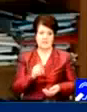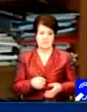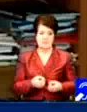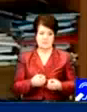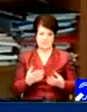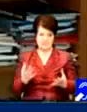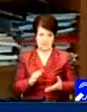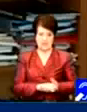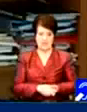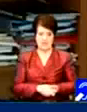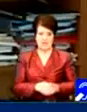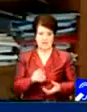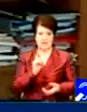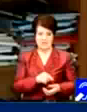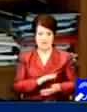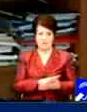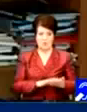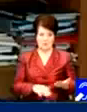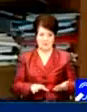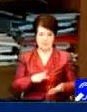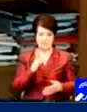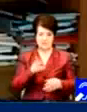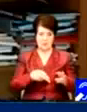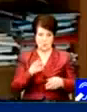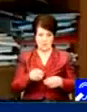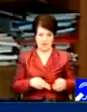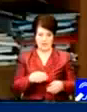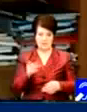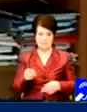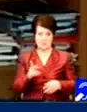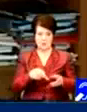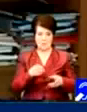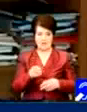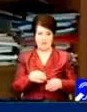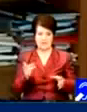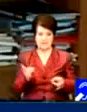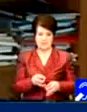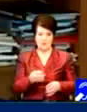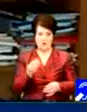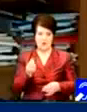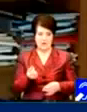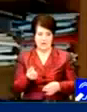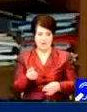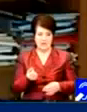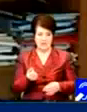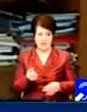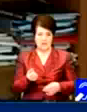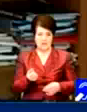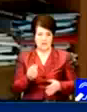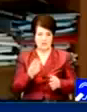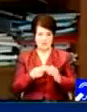zile, chiar în aceste zile, ea urmează să fie operată și pentru operație are nevoie de